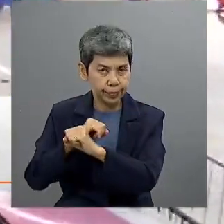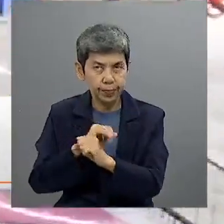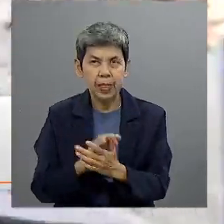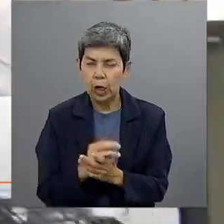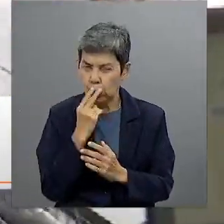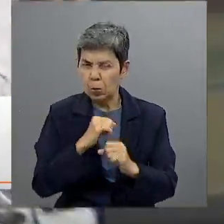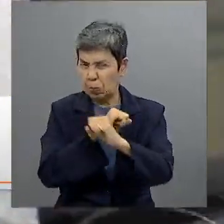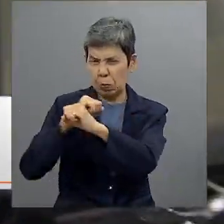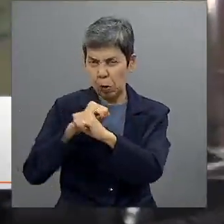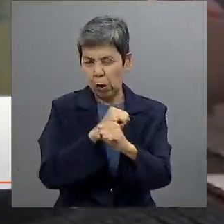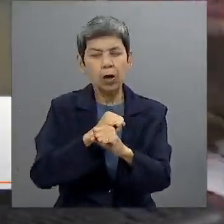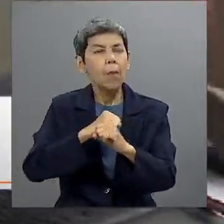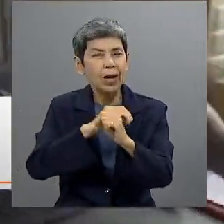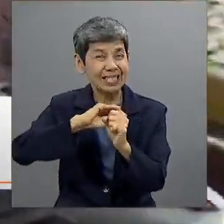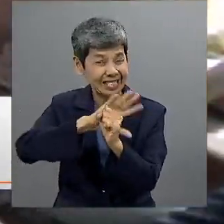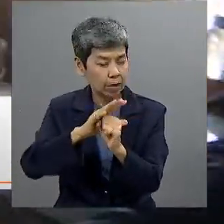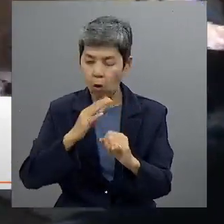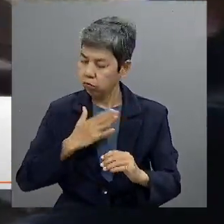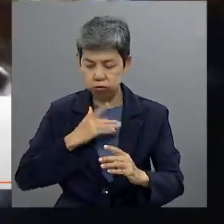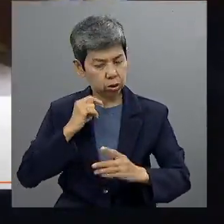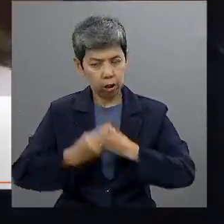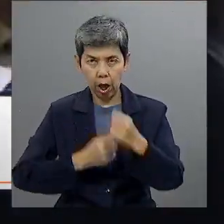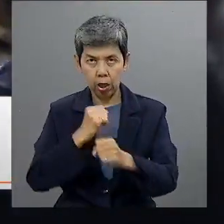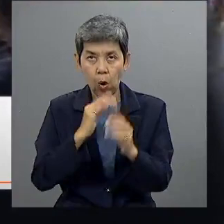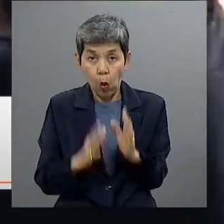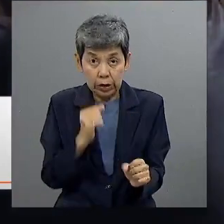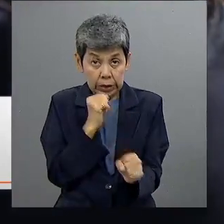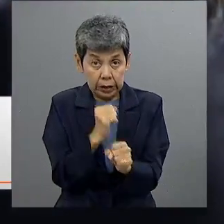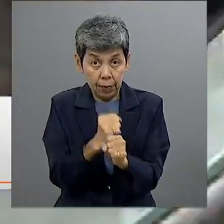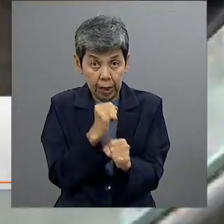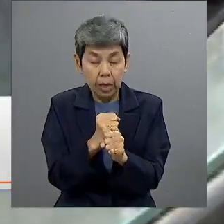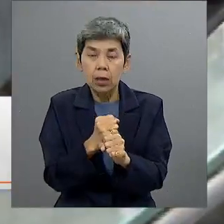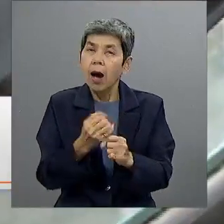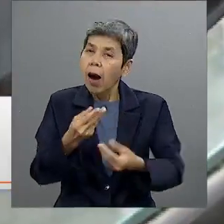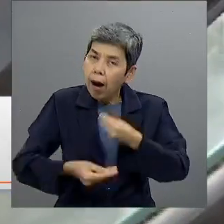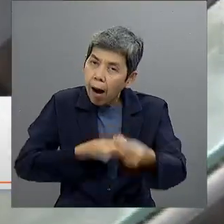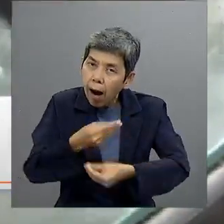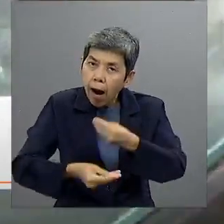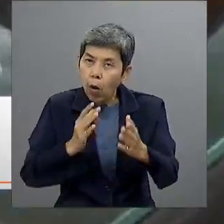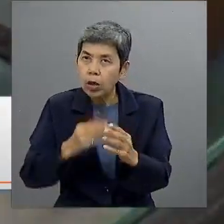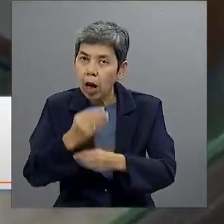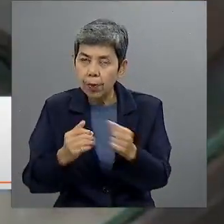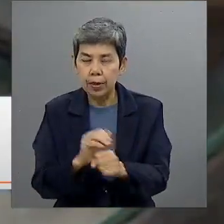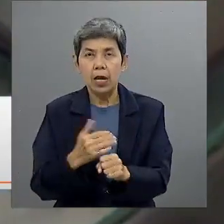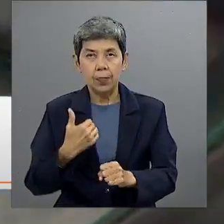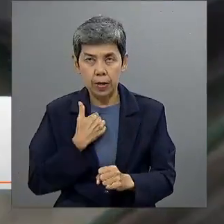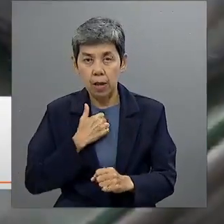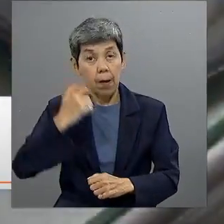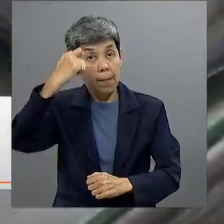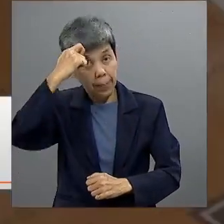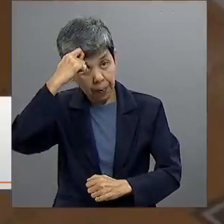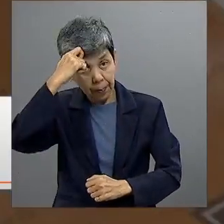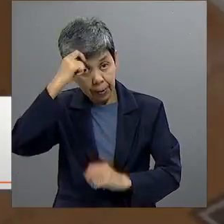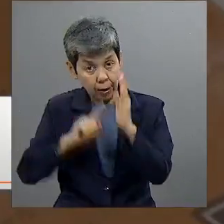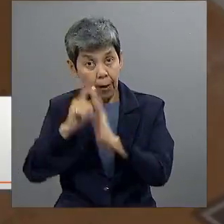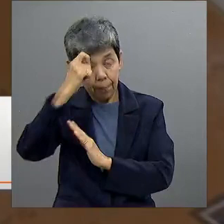รับมือป้องกันขั้นเด็ดขาดโดยให้พนักงานและผู้ประกอบการพ่อค้าแม่ค้านอกจากตรวจวัดอุณหภูมิก่อนเข้ามาทำงานแล้